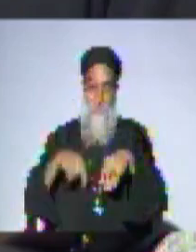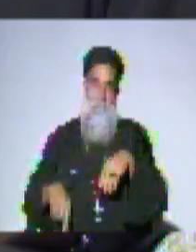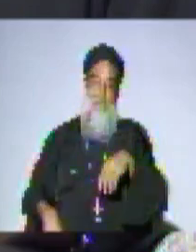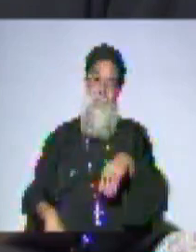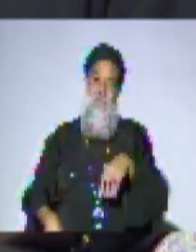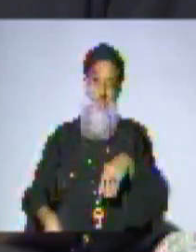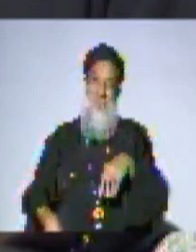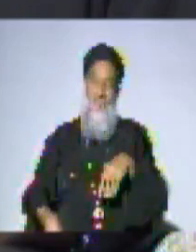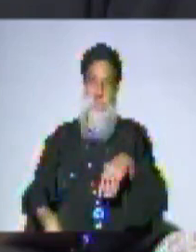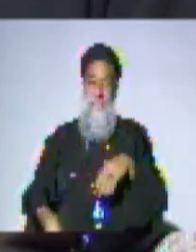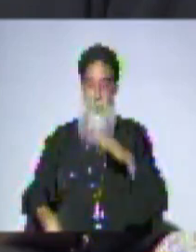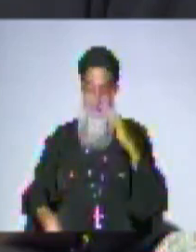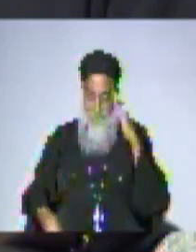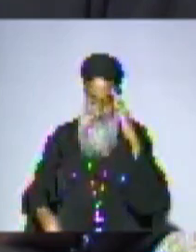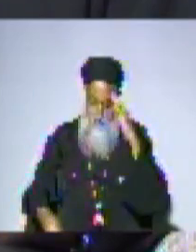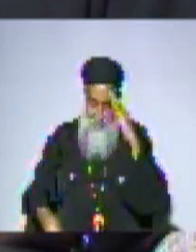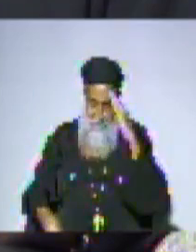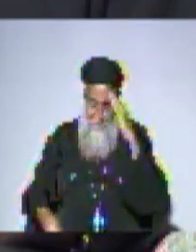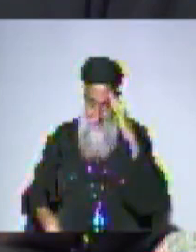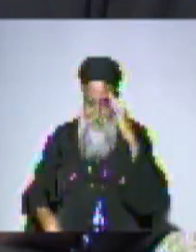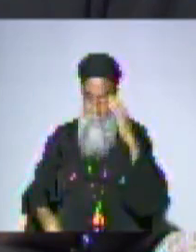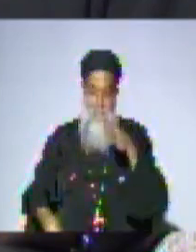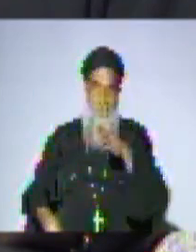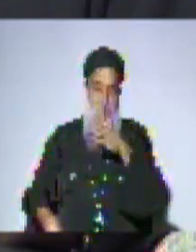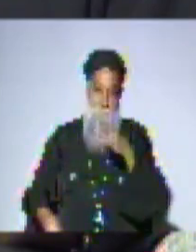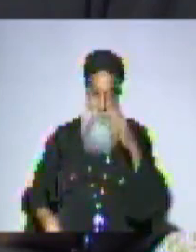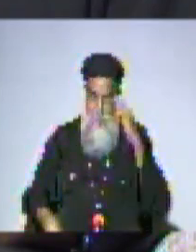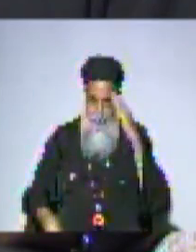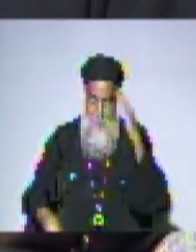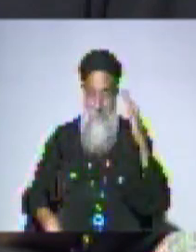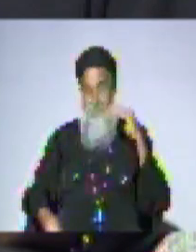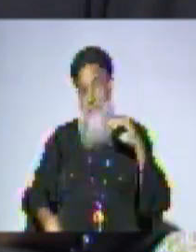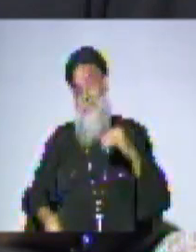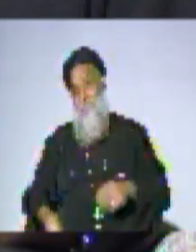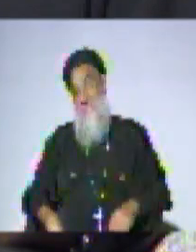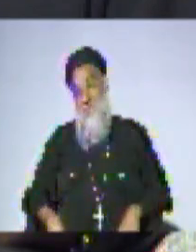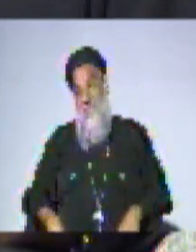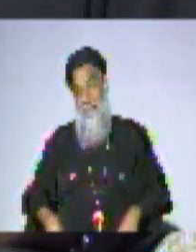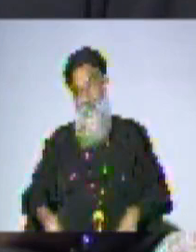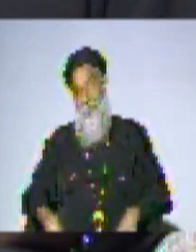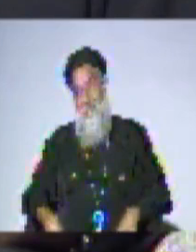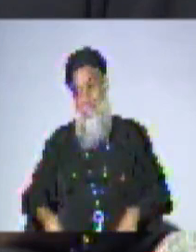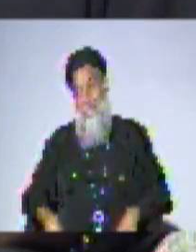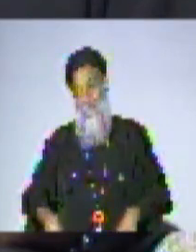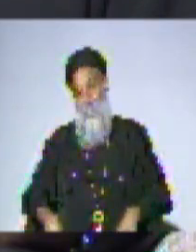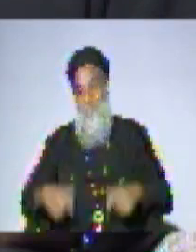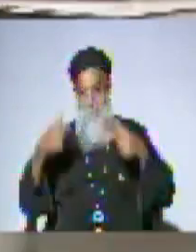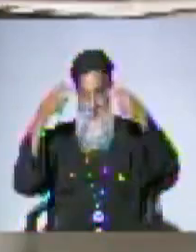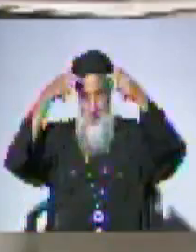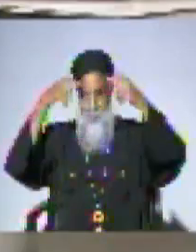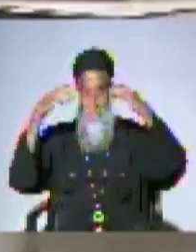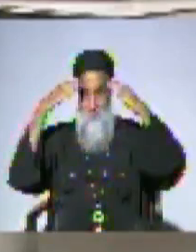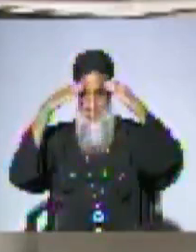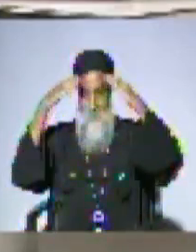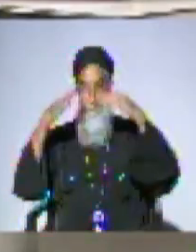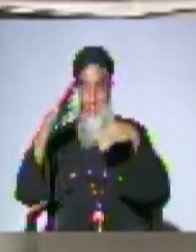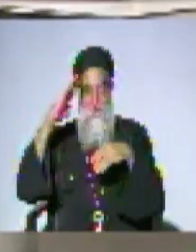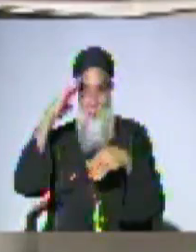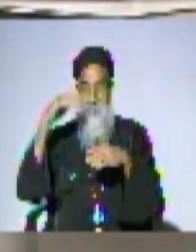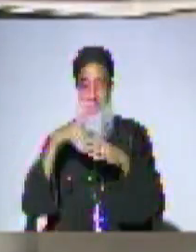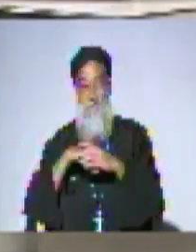الفاصل. ألو مساء الخير يا أبونا. مساء النور، أهلا بيك حبيبي، اتفضل بسؤالك. مساء الخير يا سيد. اهلا